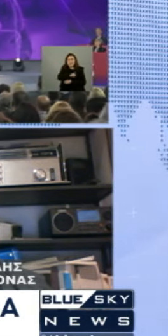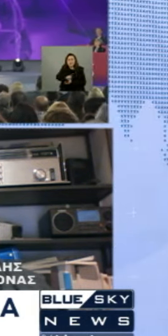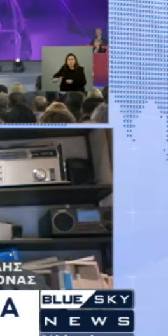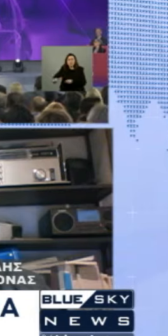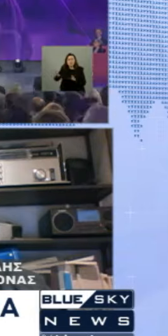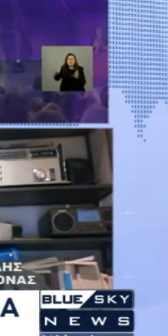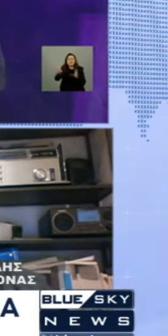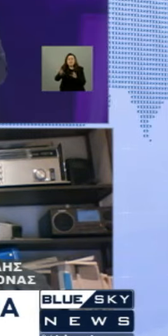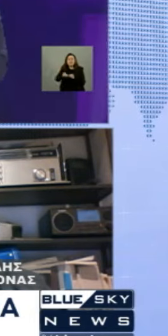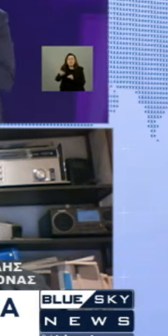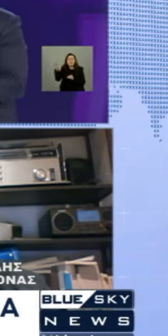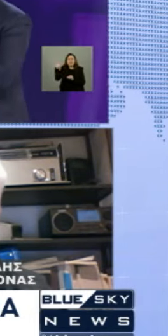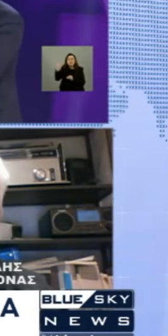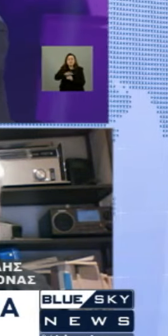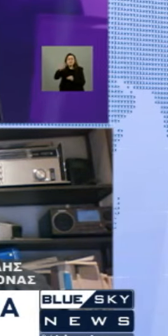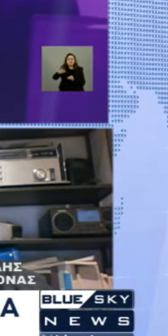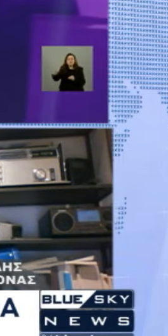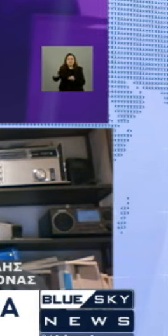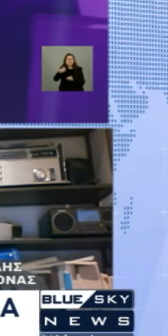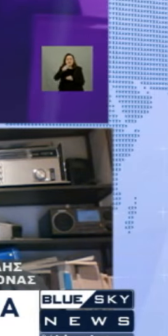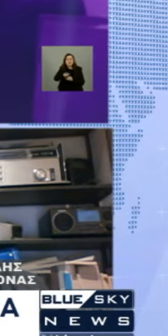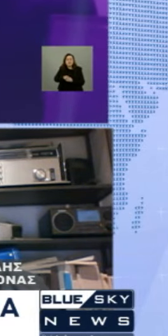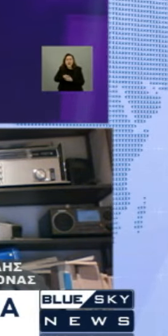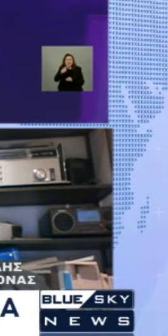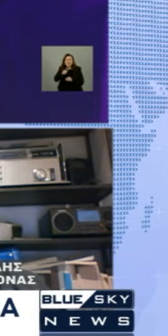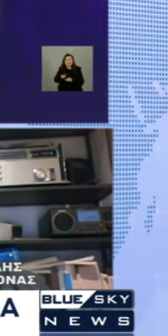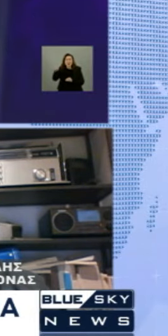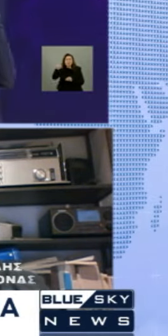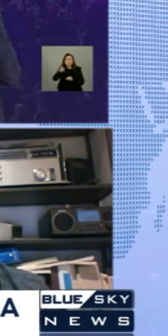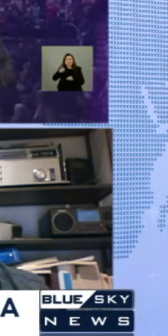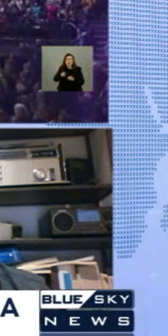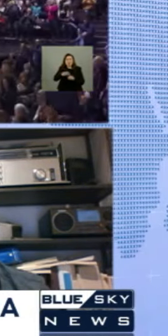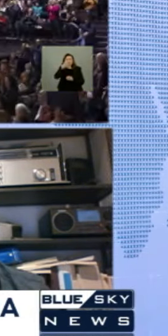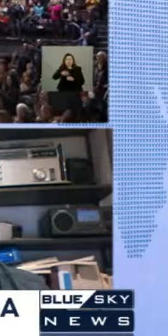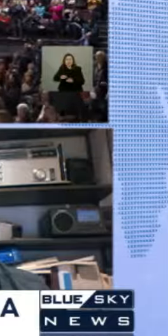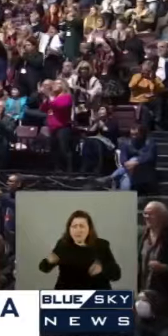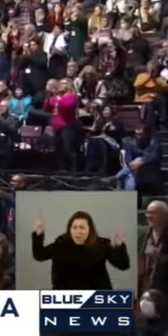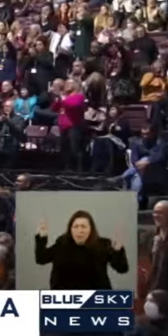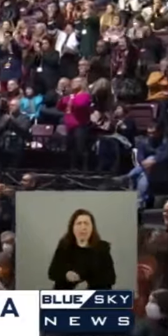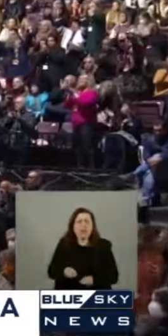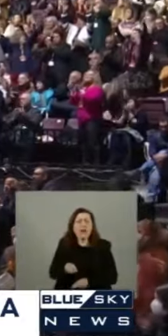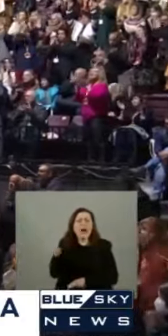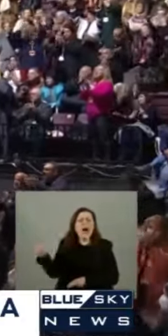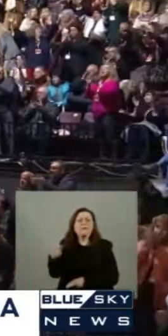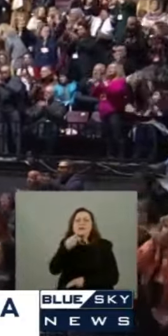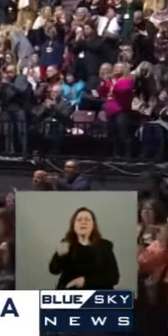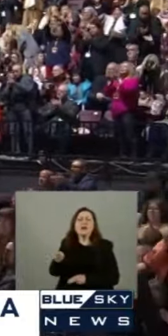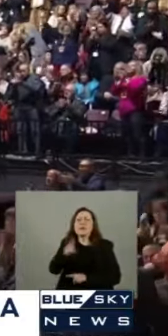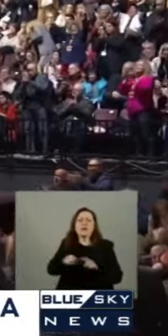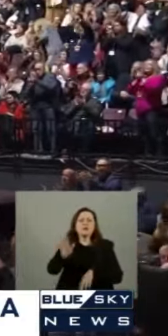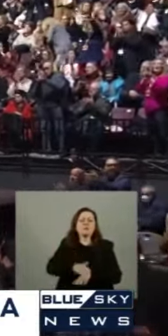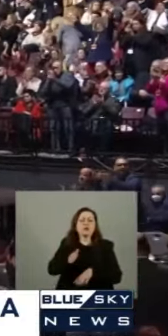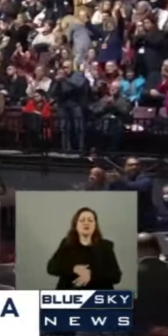πολιτική αναμέτρηση και αυτό που μπορούν μετριέται στην κάλπη. Λοιπόν, για να πάμε να ακούσουμε τον κύριο Κασελάκη.